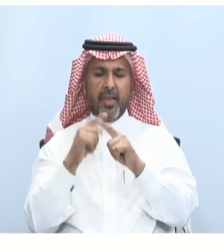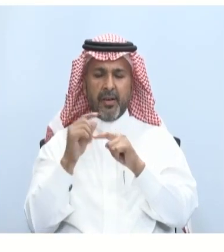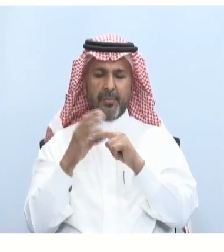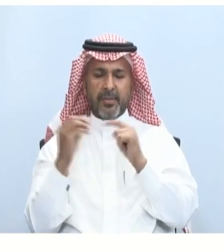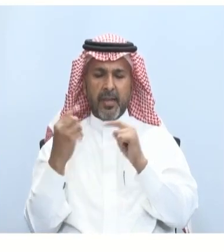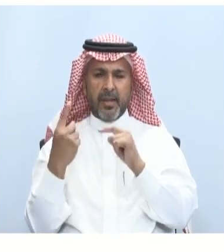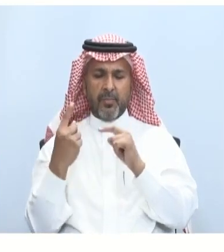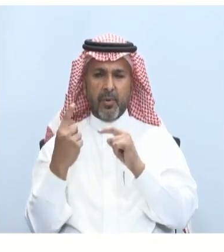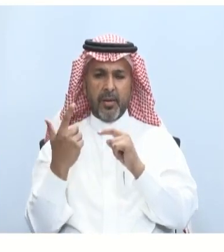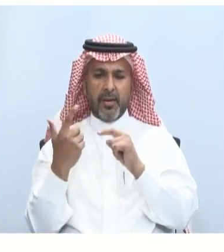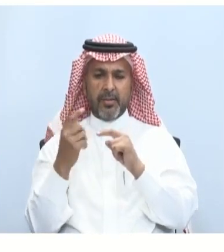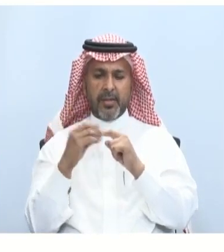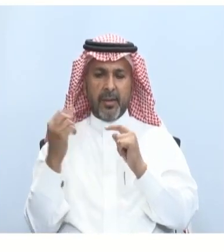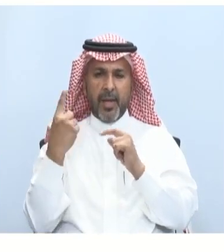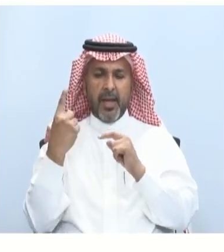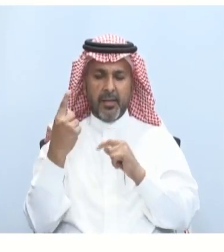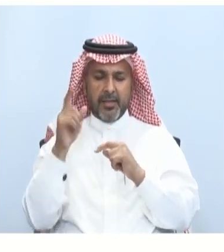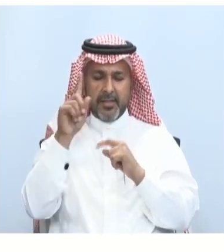سالب اي